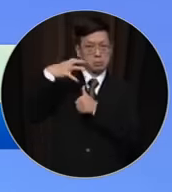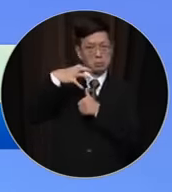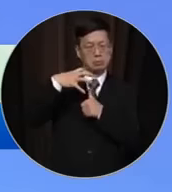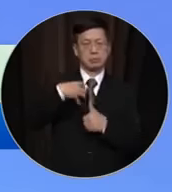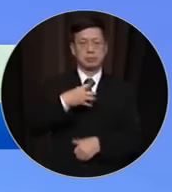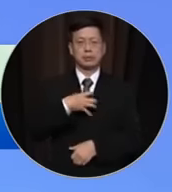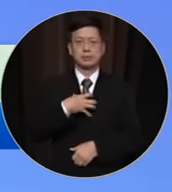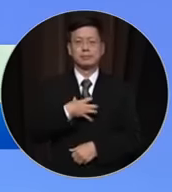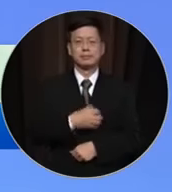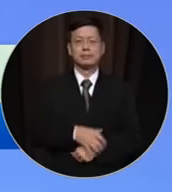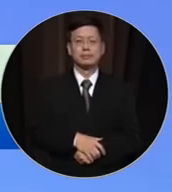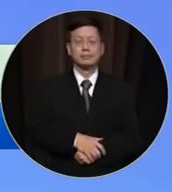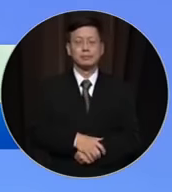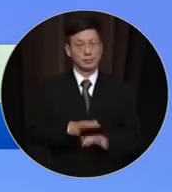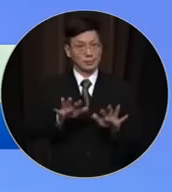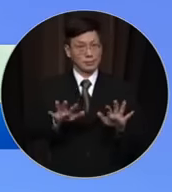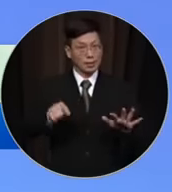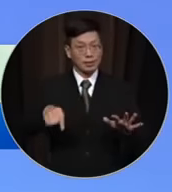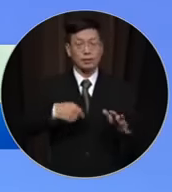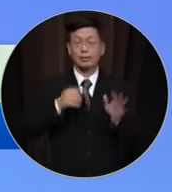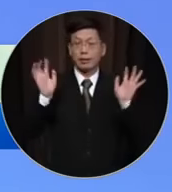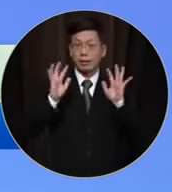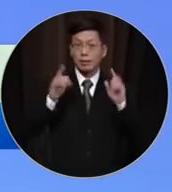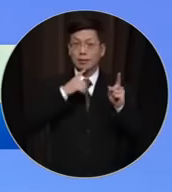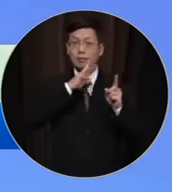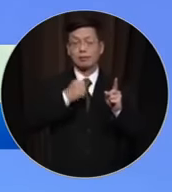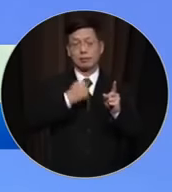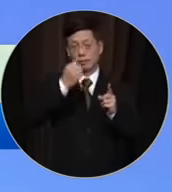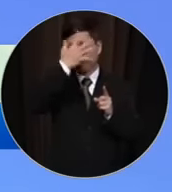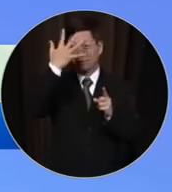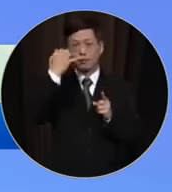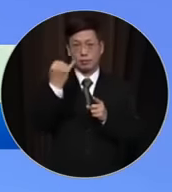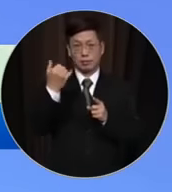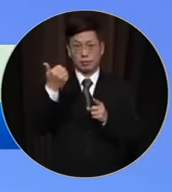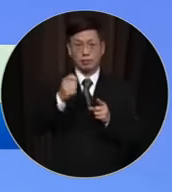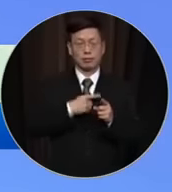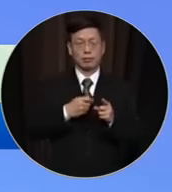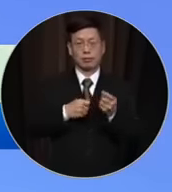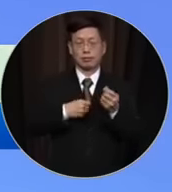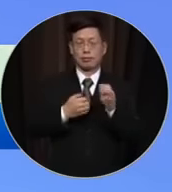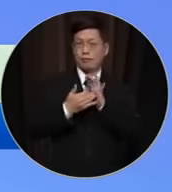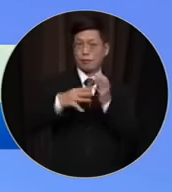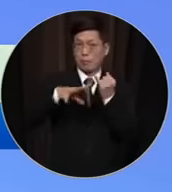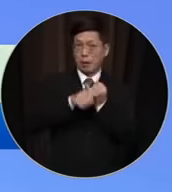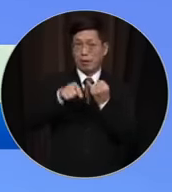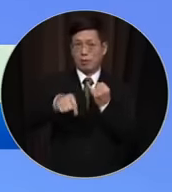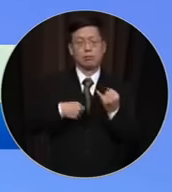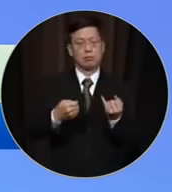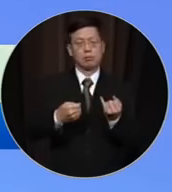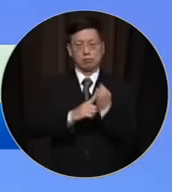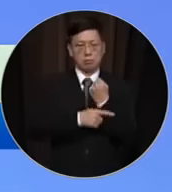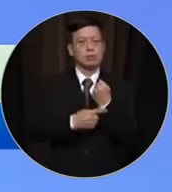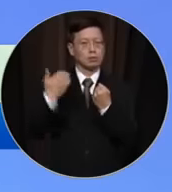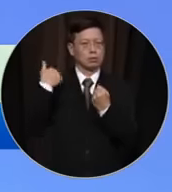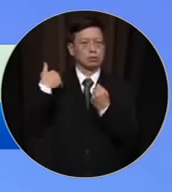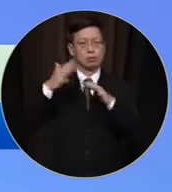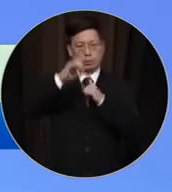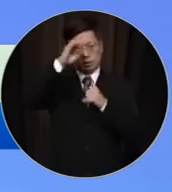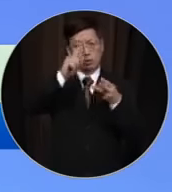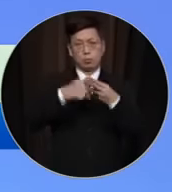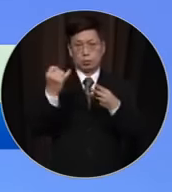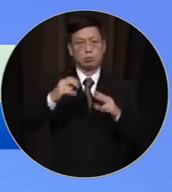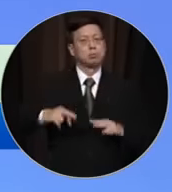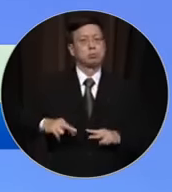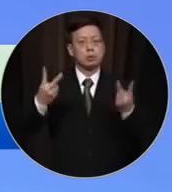的阴影之下。不过现在这个儿童及少年性教育防治条例其实已经在国民党立委王玉明的主题案之下更名